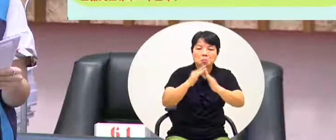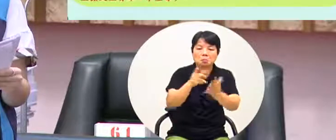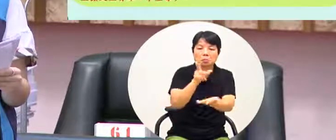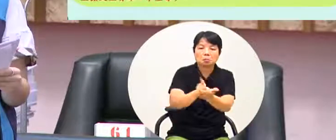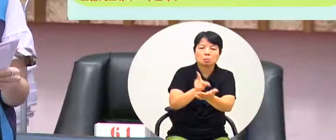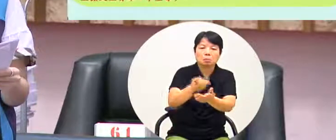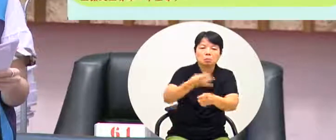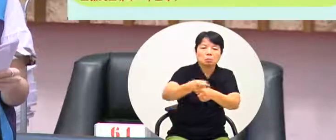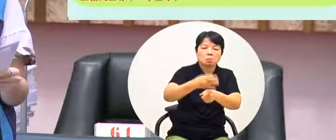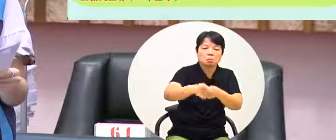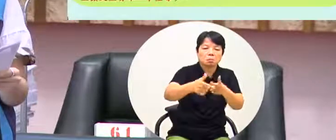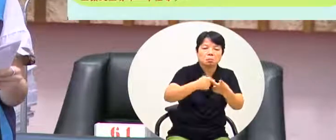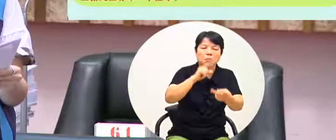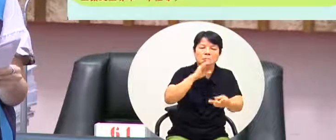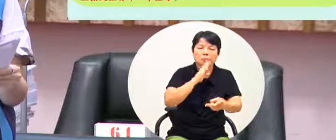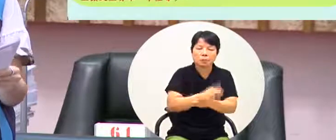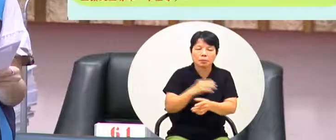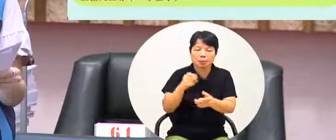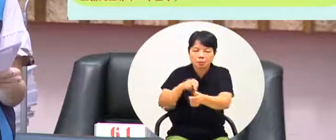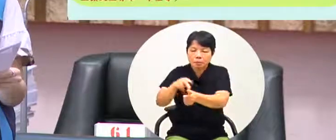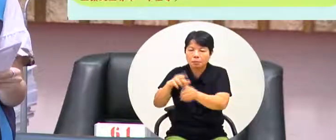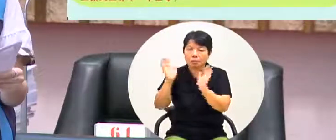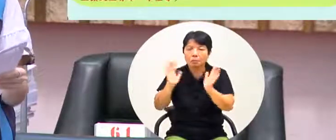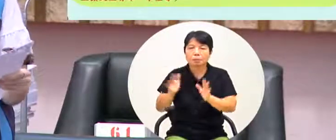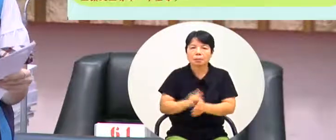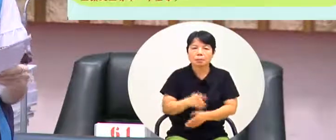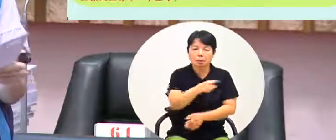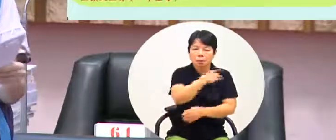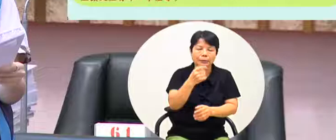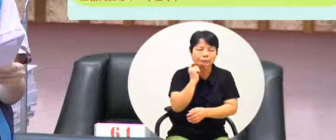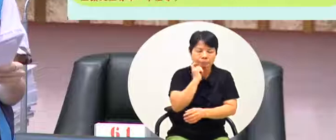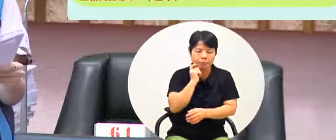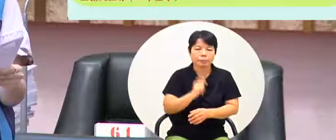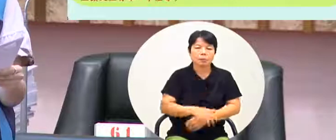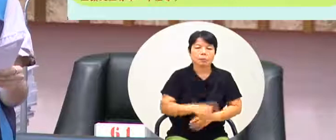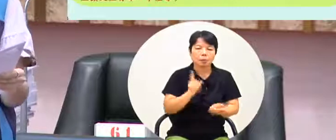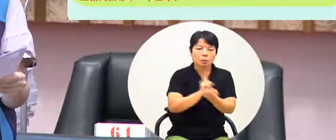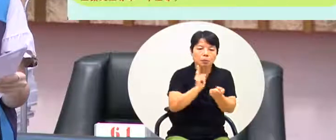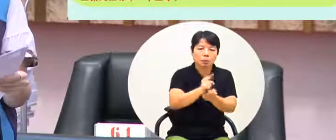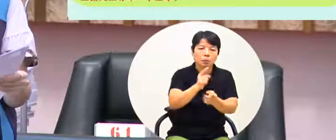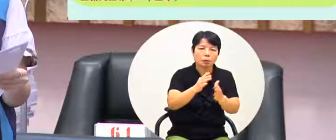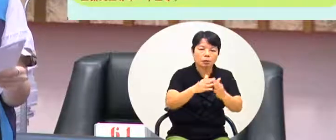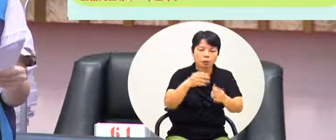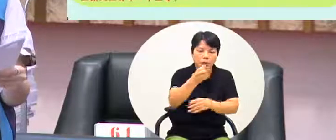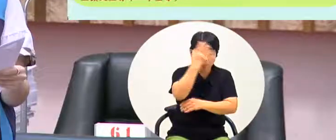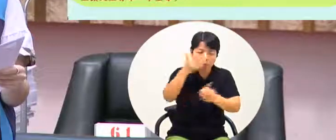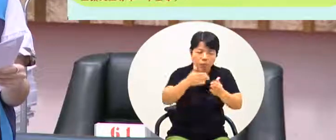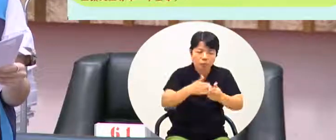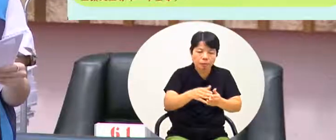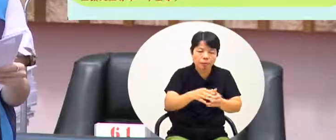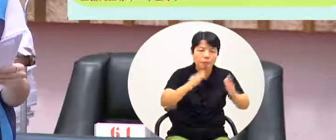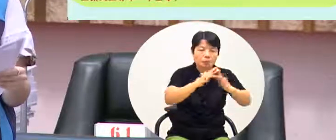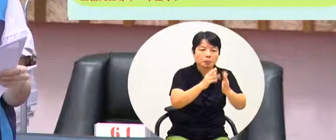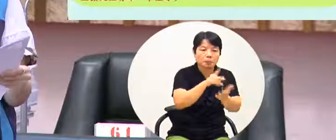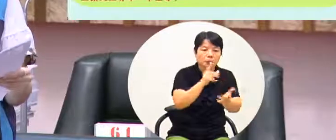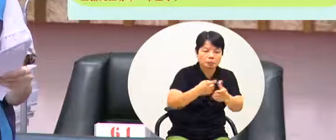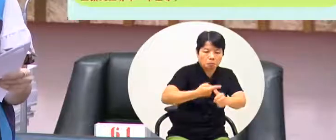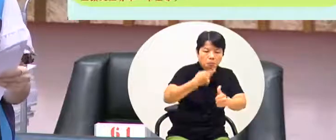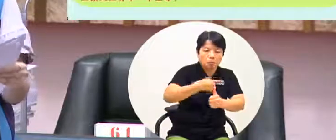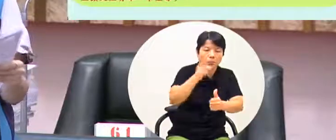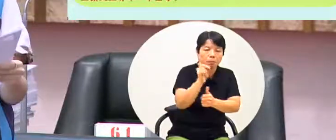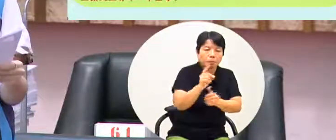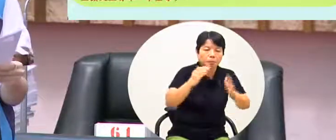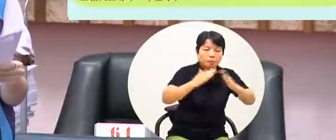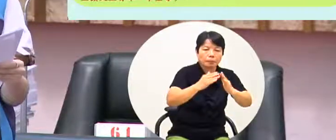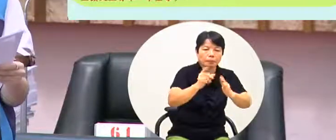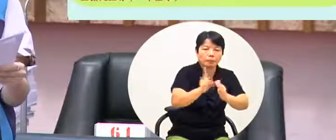年购屋是有青年首购的优惠利率，那劳工局也是有鼓励高雄市。就是回高雄市就业的